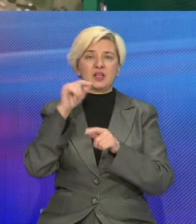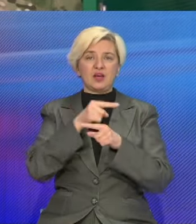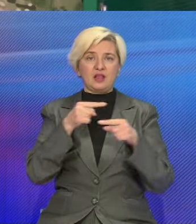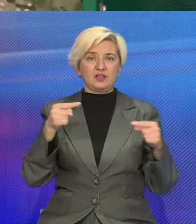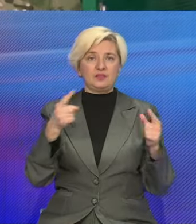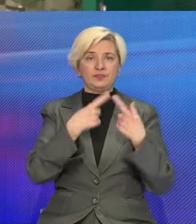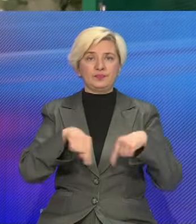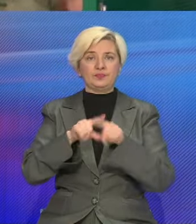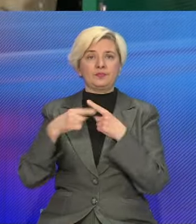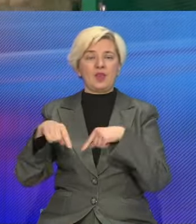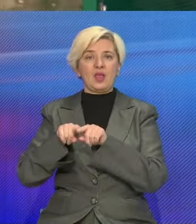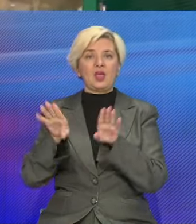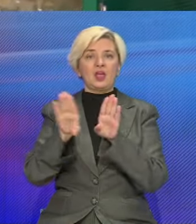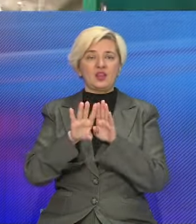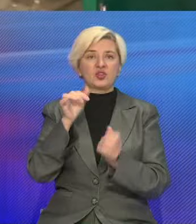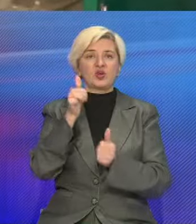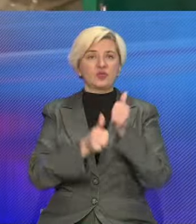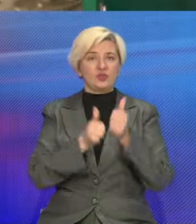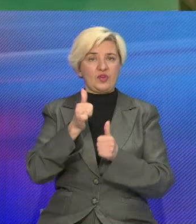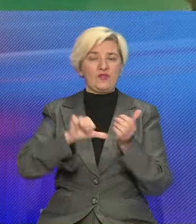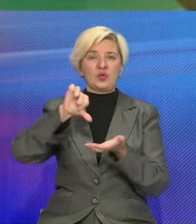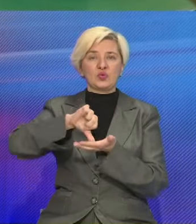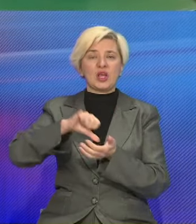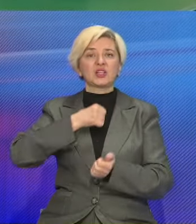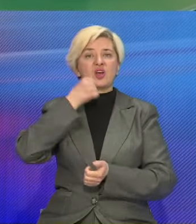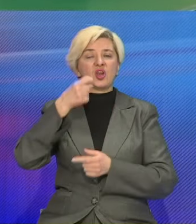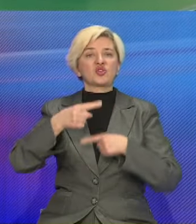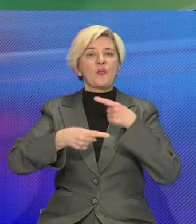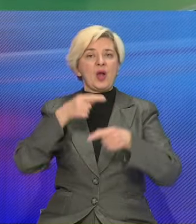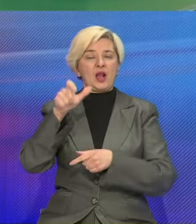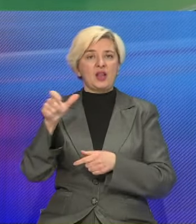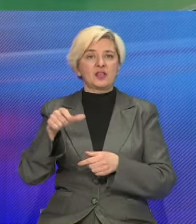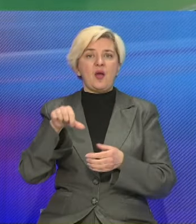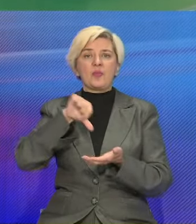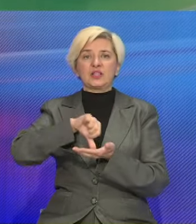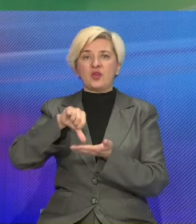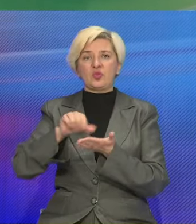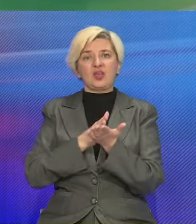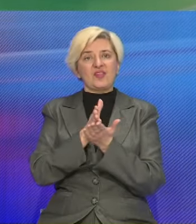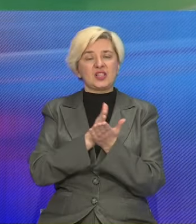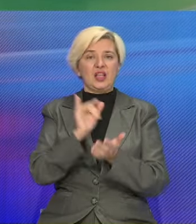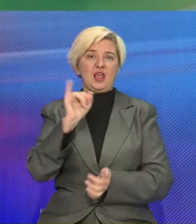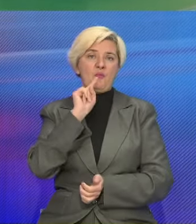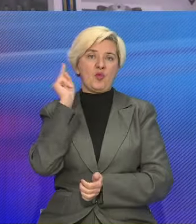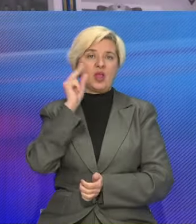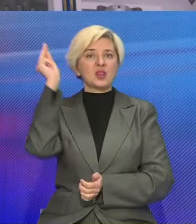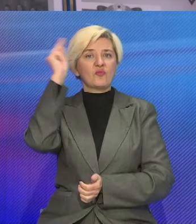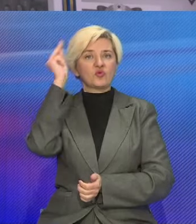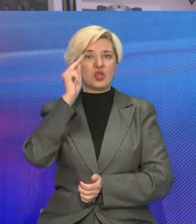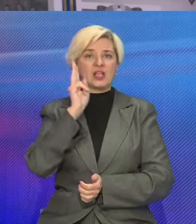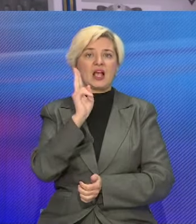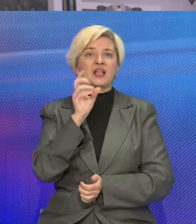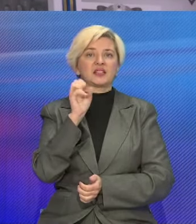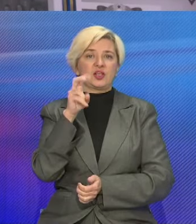прази чемпіонату і старайші покаління, простовнікі обласного савіта ветеранів і молодь, навчанці кадетського вучилища. Ми будем